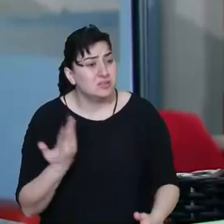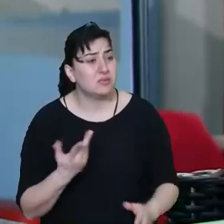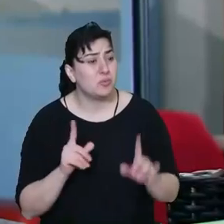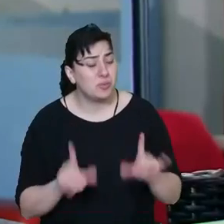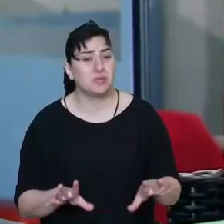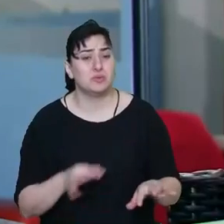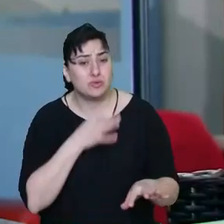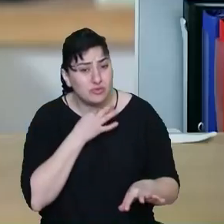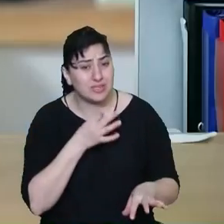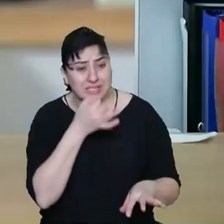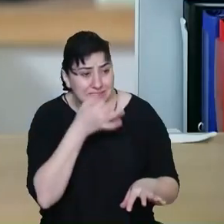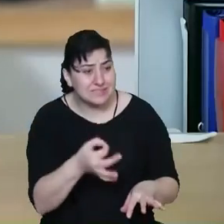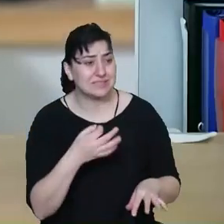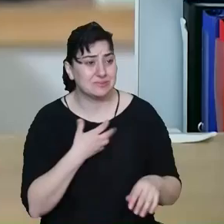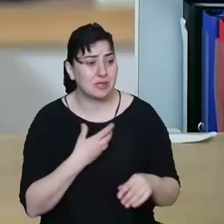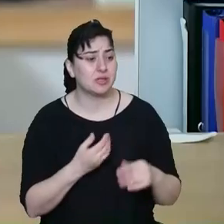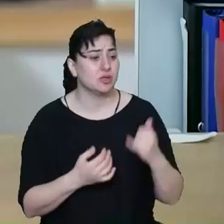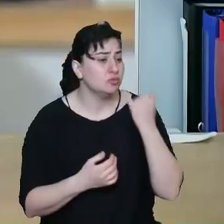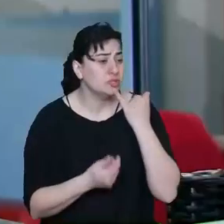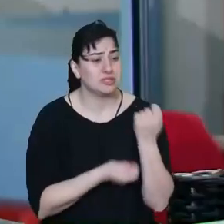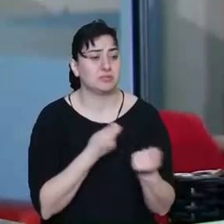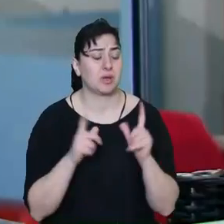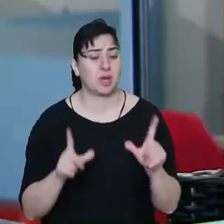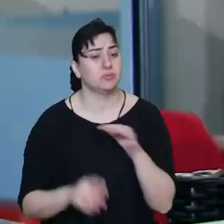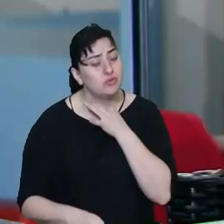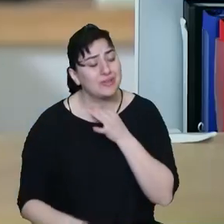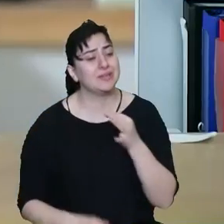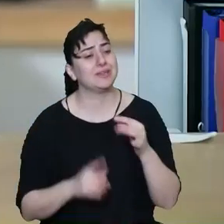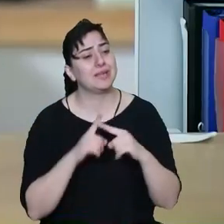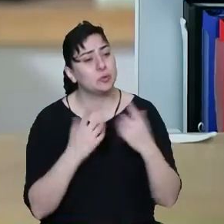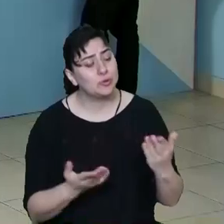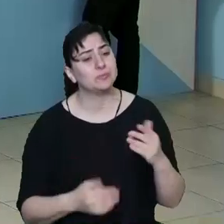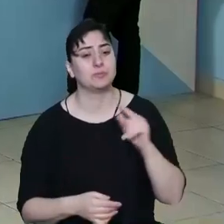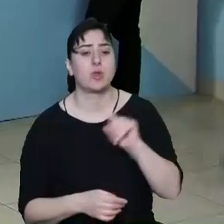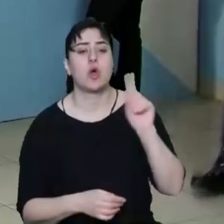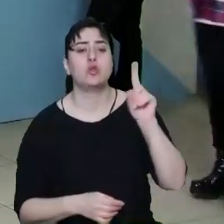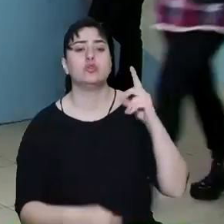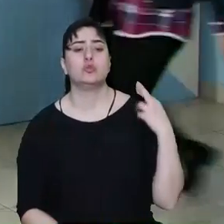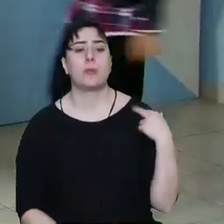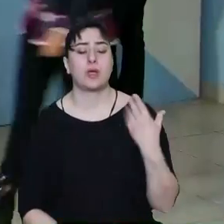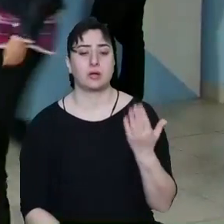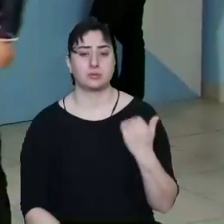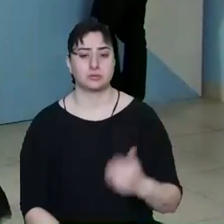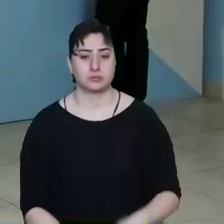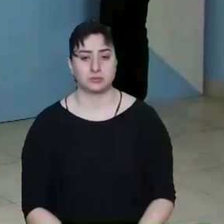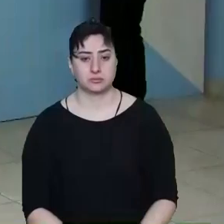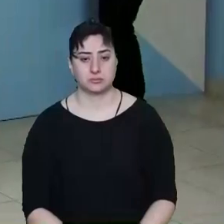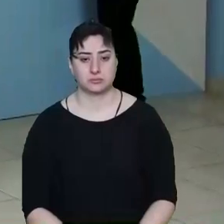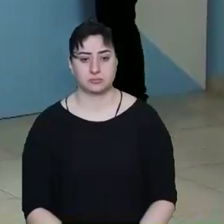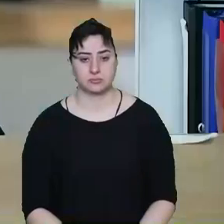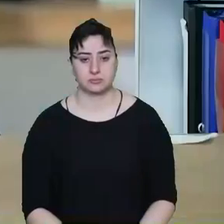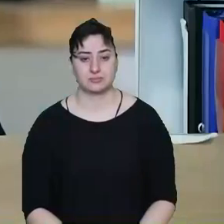ya. Şimdi izin verirseniz müşteriyle ilgileneceğim, tamam mı? Çok teşekkür ederim. 10 numara. 20'lerinde esmer bir kadın